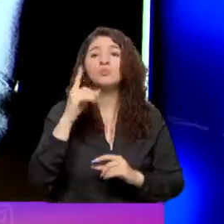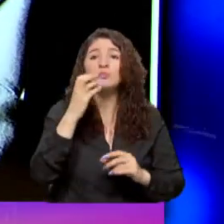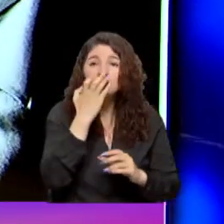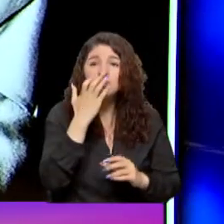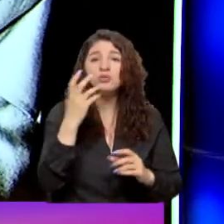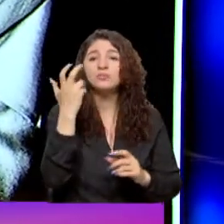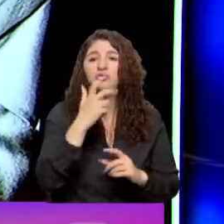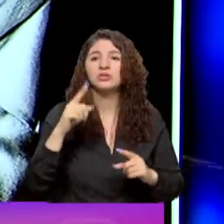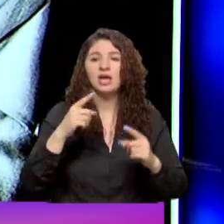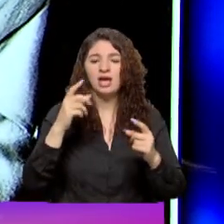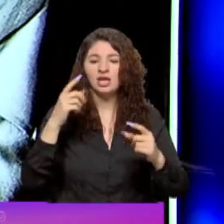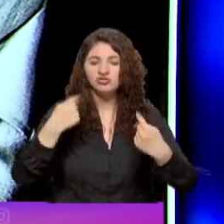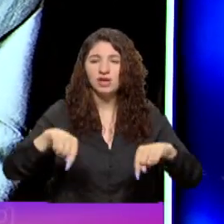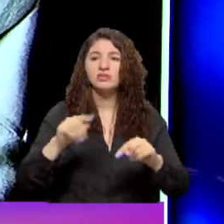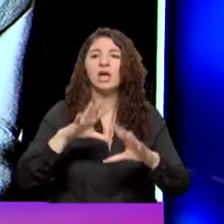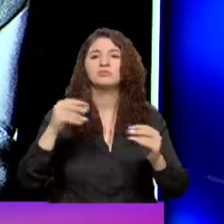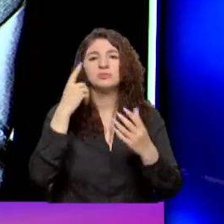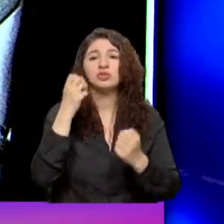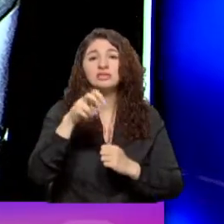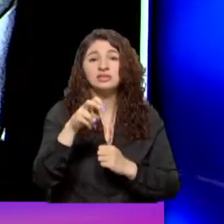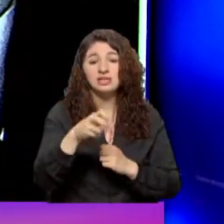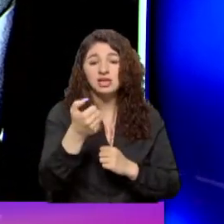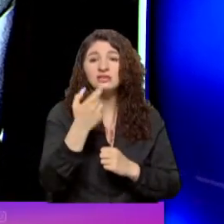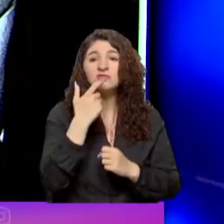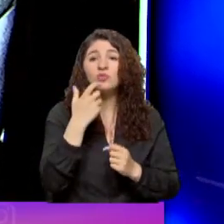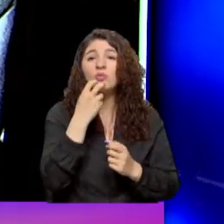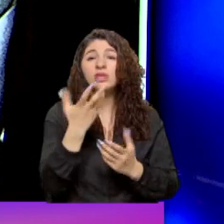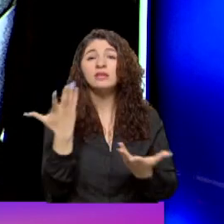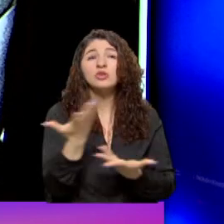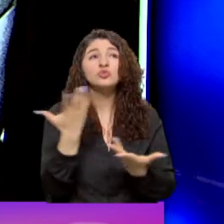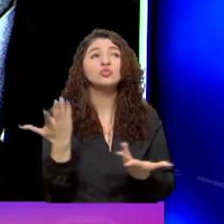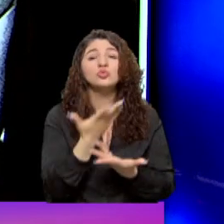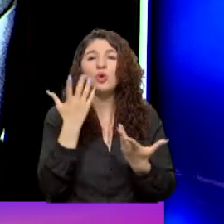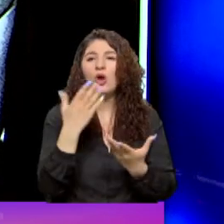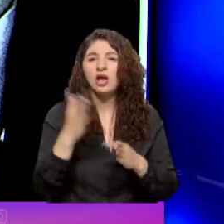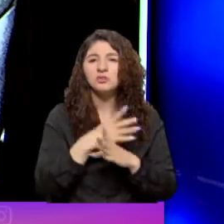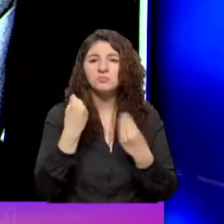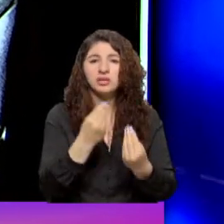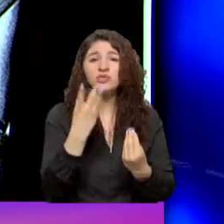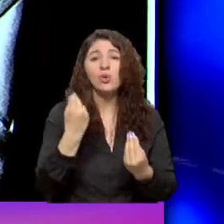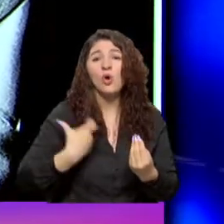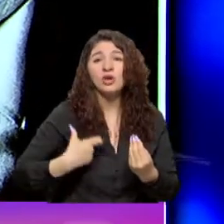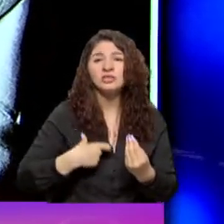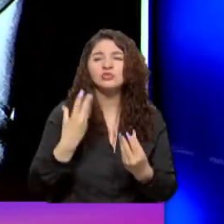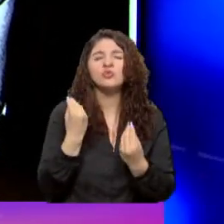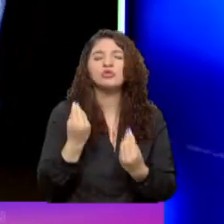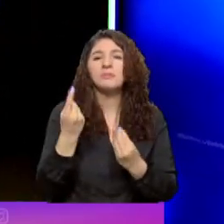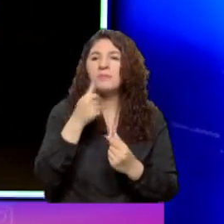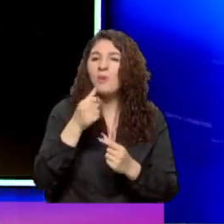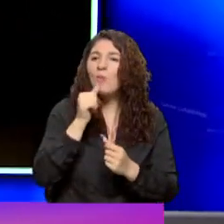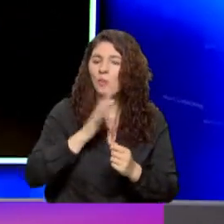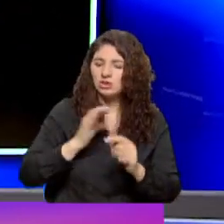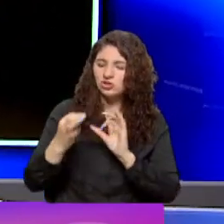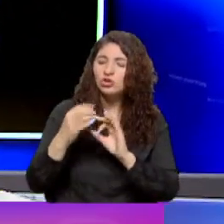edebiyat çevresinde başı sağolsun 86 yıllık ömründe ne çok eser bıraktı ve çok özel çok güzel bir baba-oğul ilişkisi dir